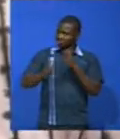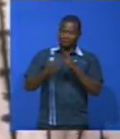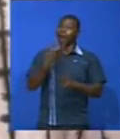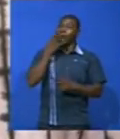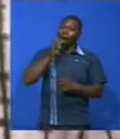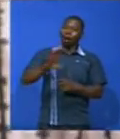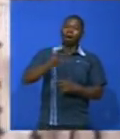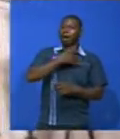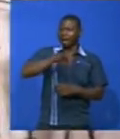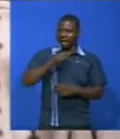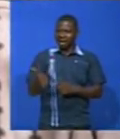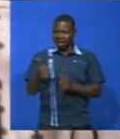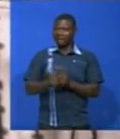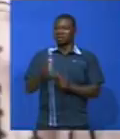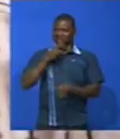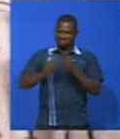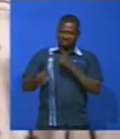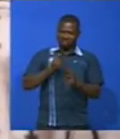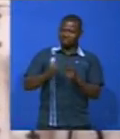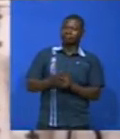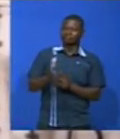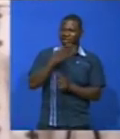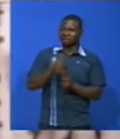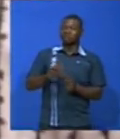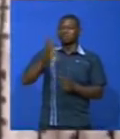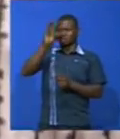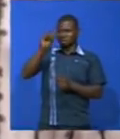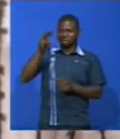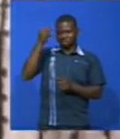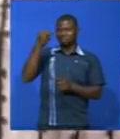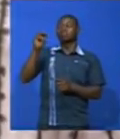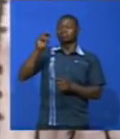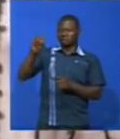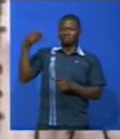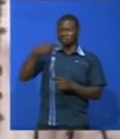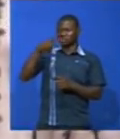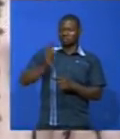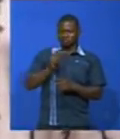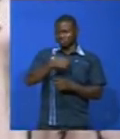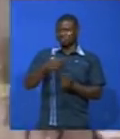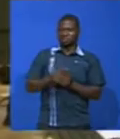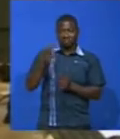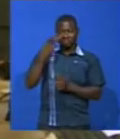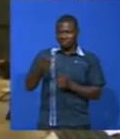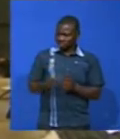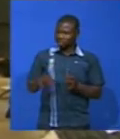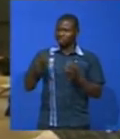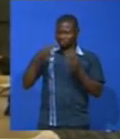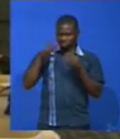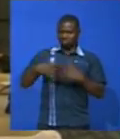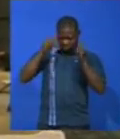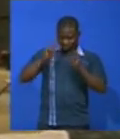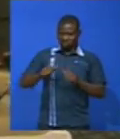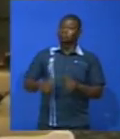déficit de 50 MW que nous avons besoin que les machines que nous avons puissent produire au maximum. C'est également le